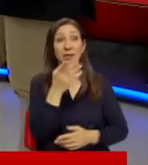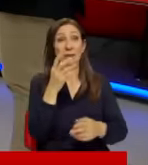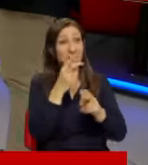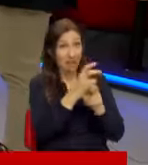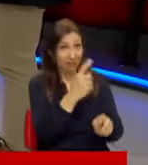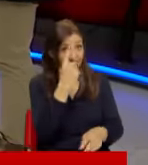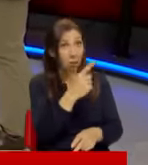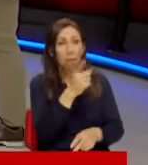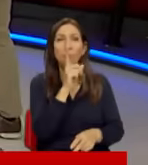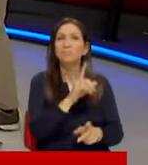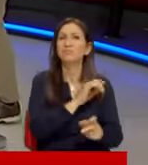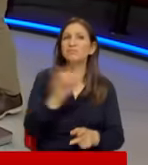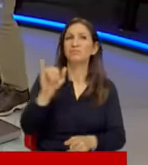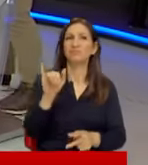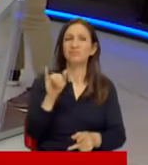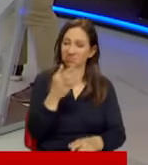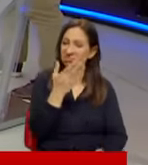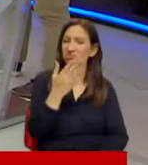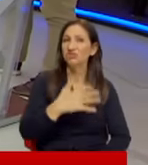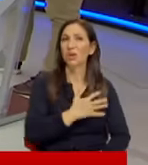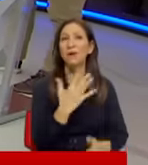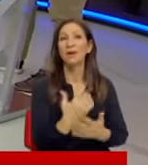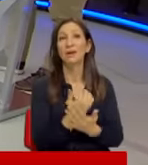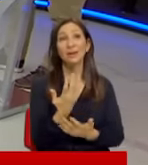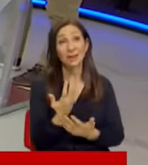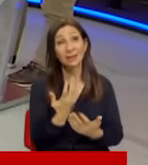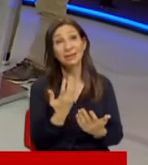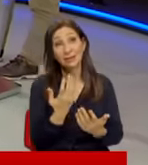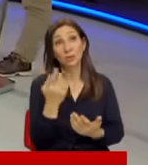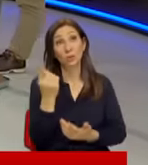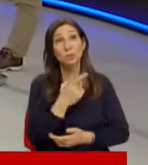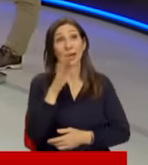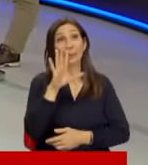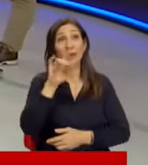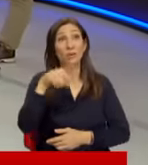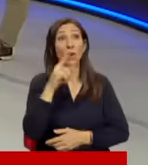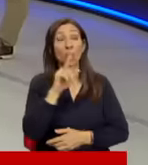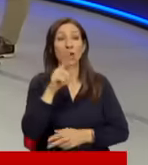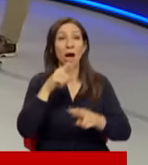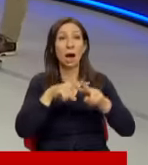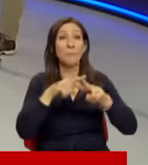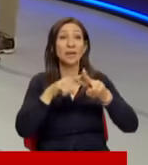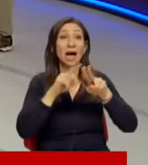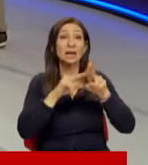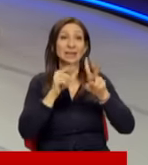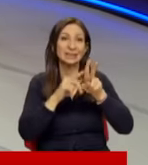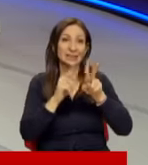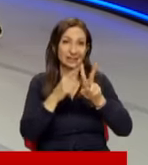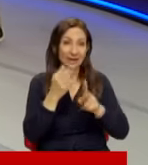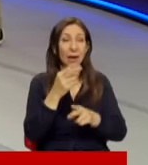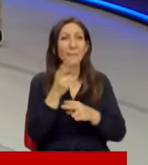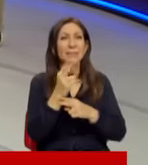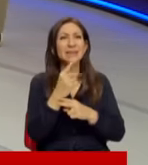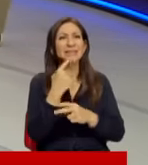tehdit önemli. Etmişti iş tehdit insanlarına. Tehdit sözleri, cümleleri karşılığı %51,10 ile Ahmet Akın. Bu arada